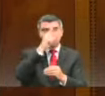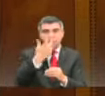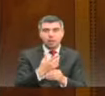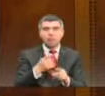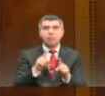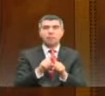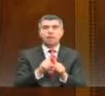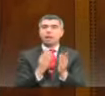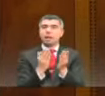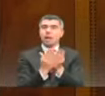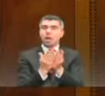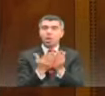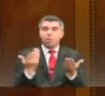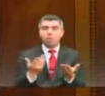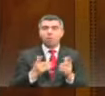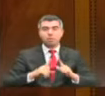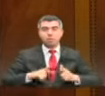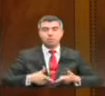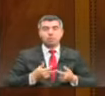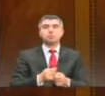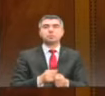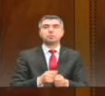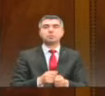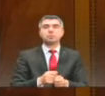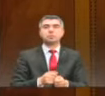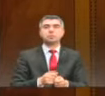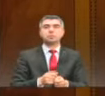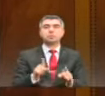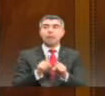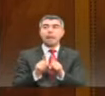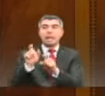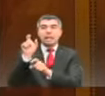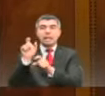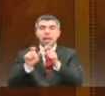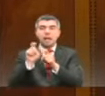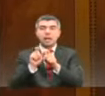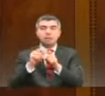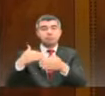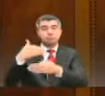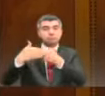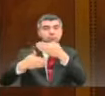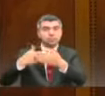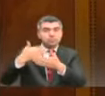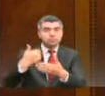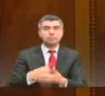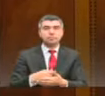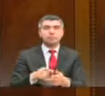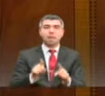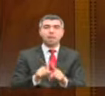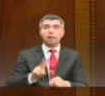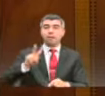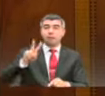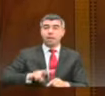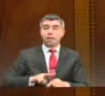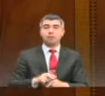مستوى التعليم، في جودة الأطر، في مجادة الأطر وكفاءتها في